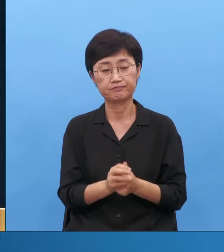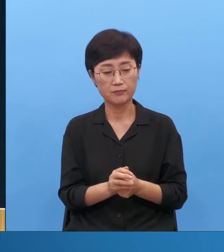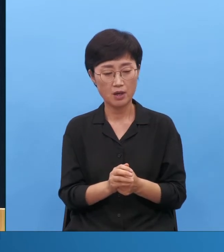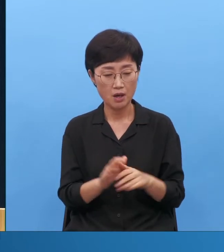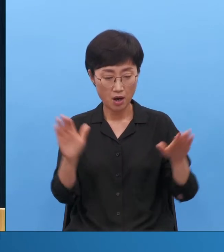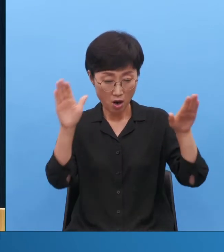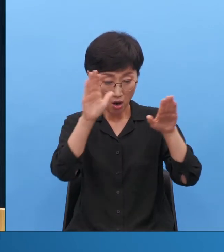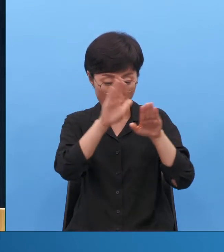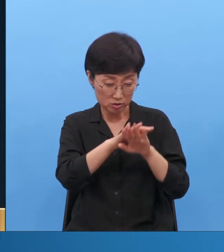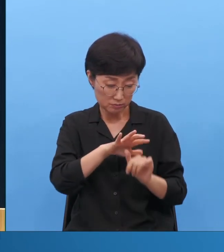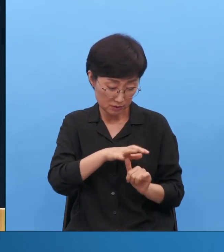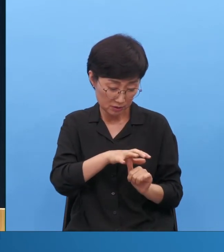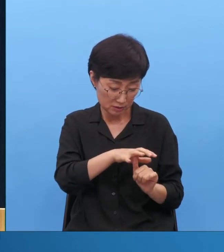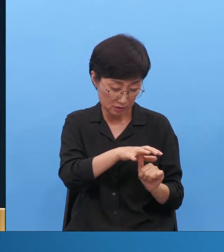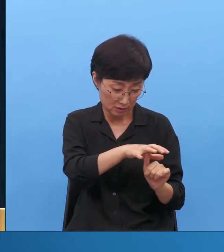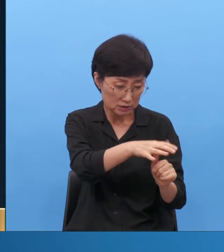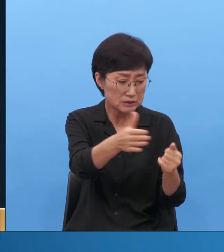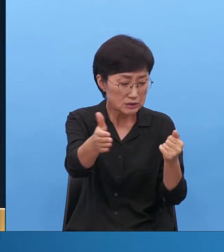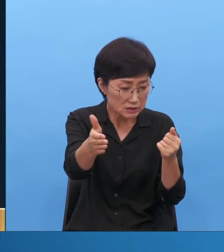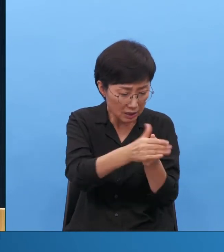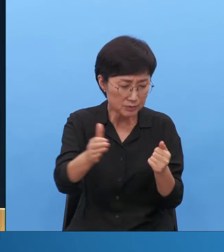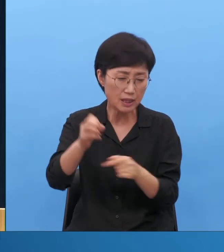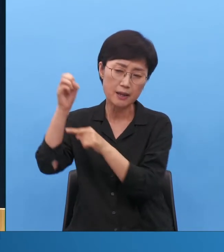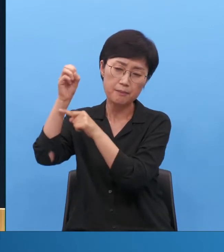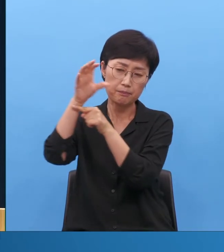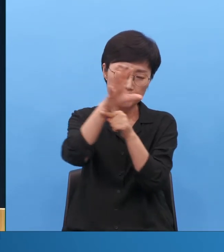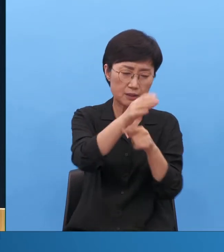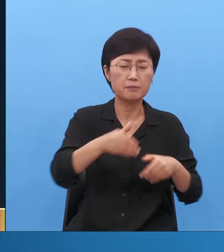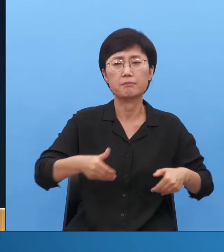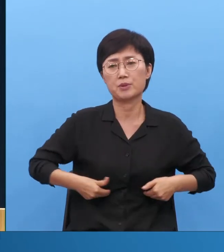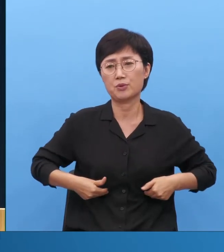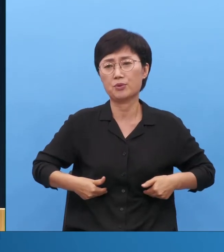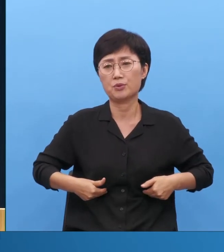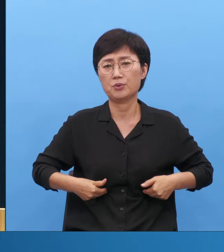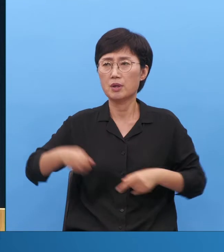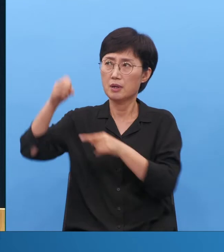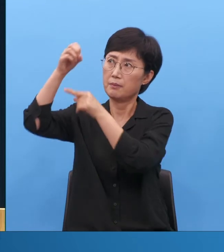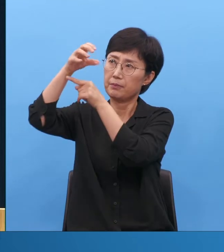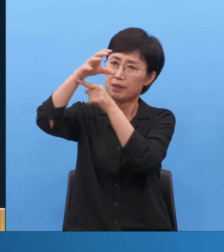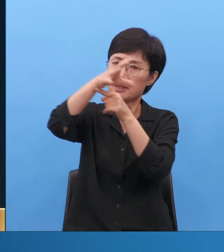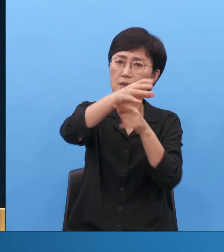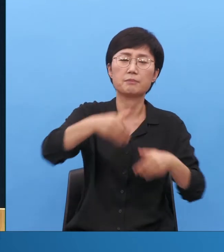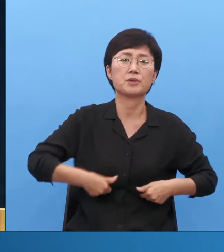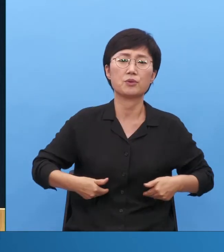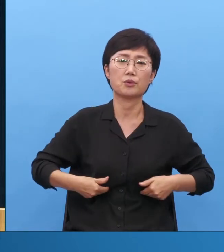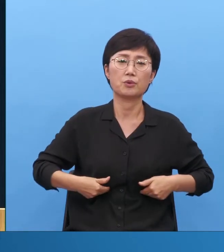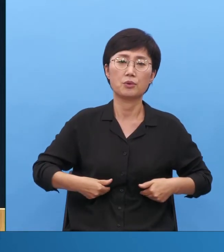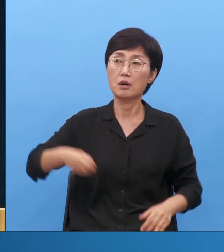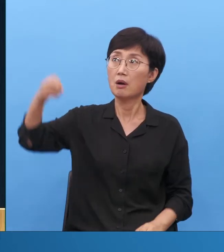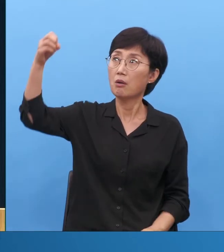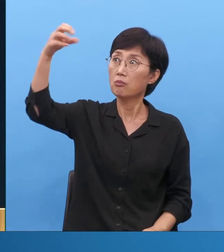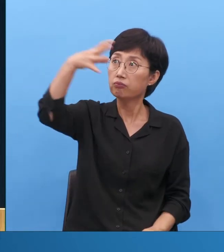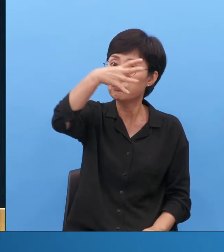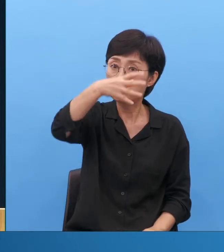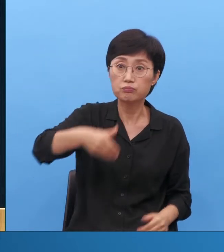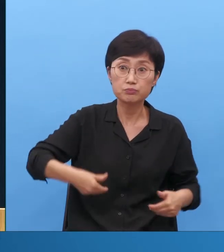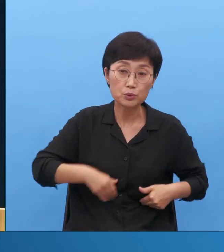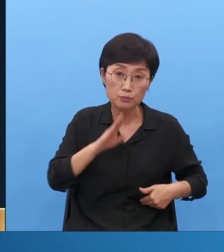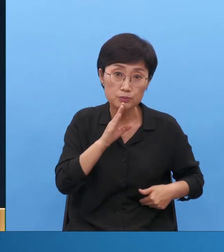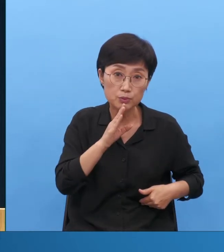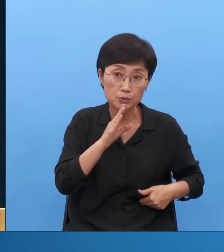있기 때문에 빛이 필요하다 이 말이에요. It says, because you are in the midst of darkness, that's why the light is needed. 아니 빛이 필요하다 그 말씀. 그런데